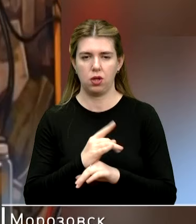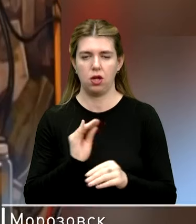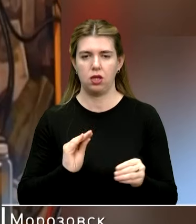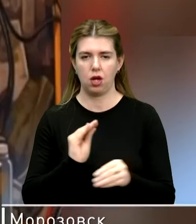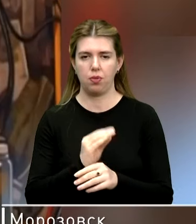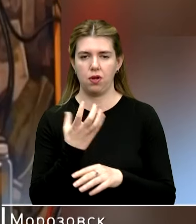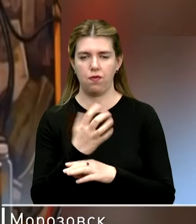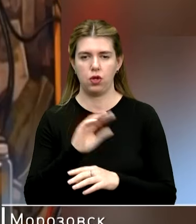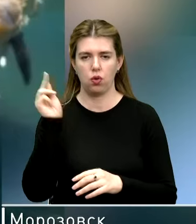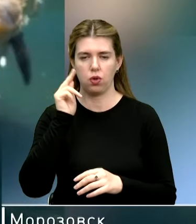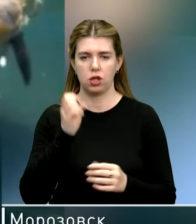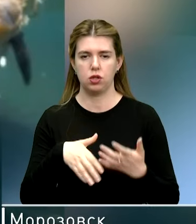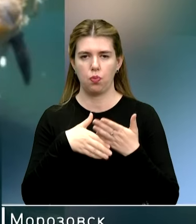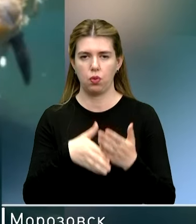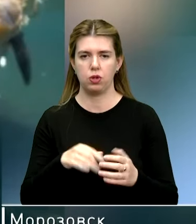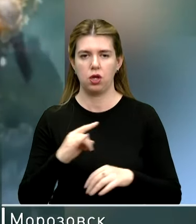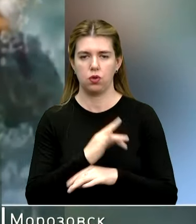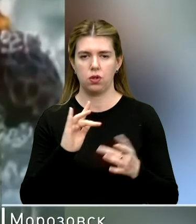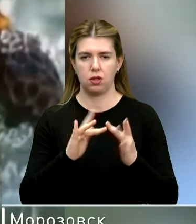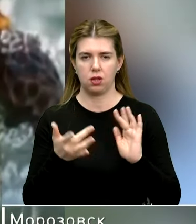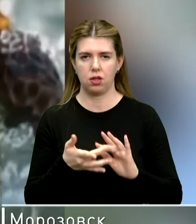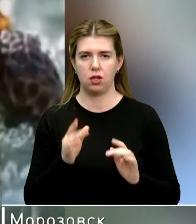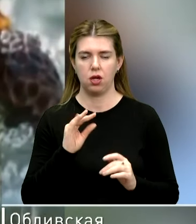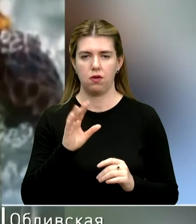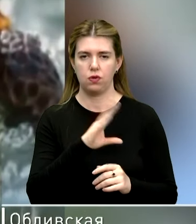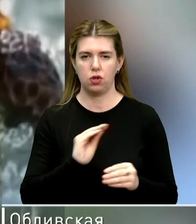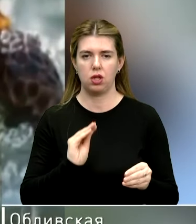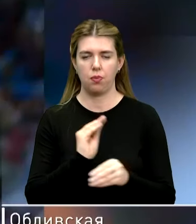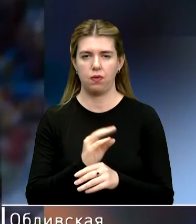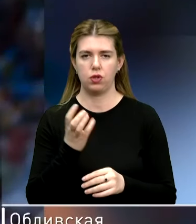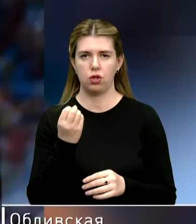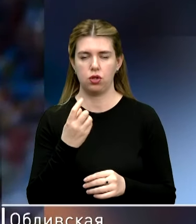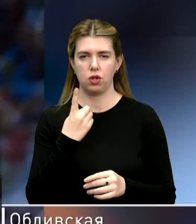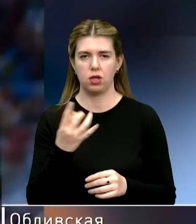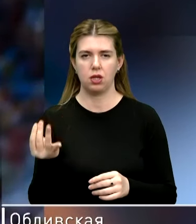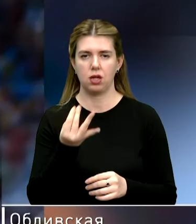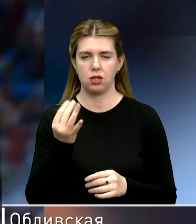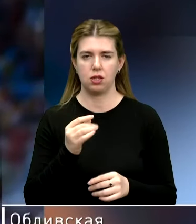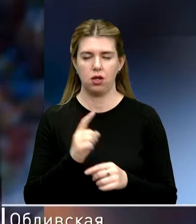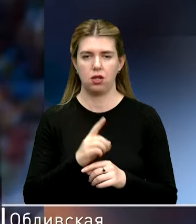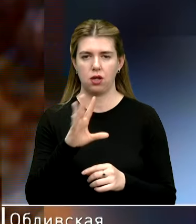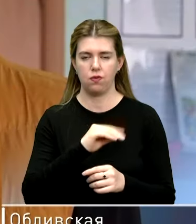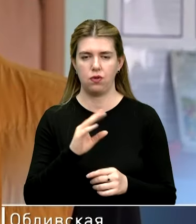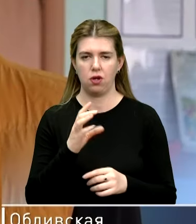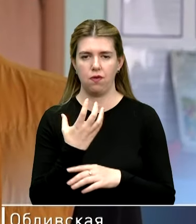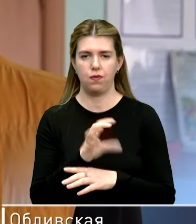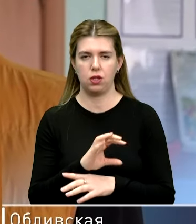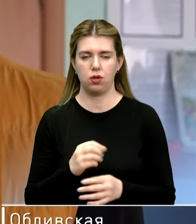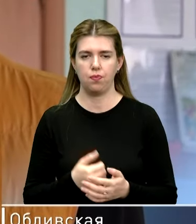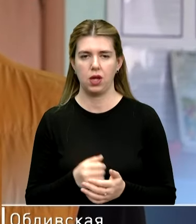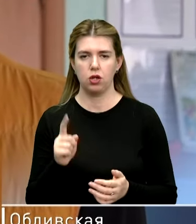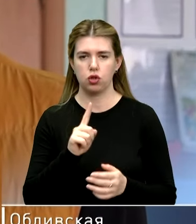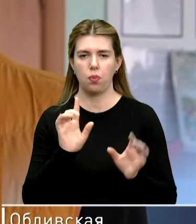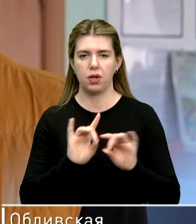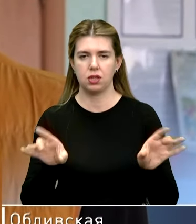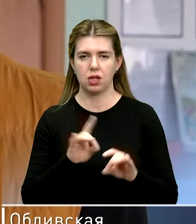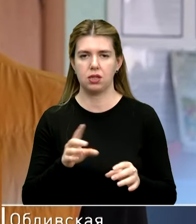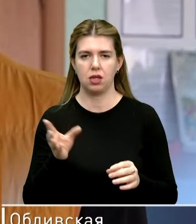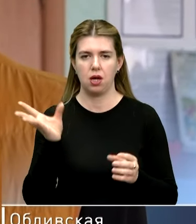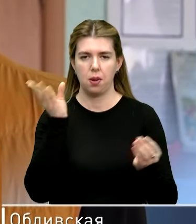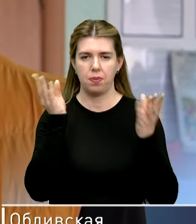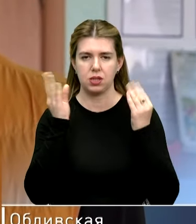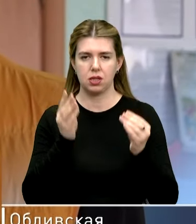монтирует видеоурок. С помощью искусственного интеллекта Юрий добавляет еще одну интересную деталь в ролик. Чтобы донести